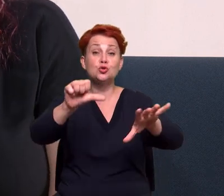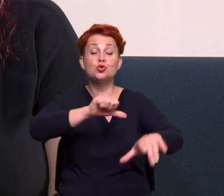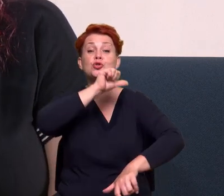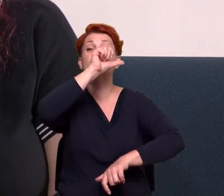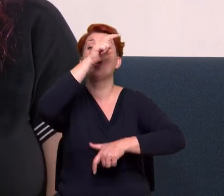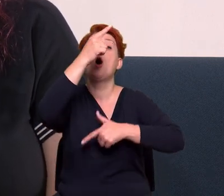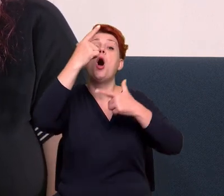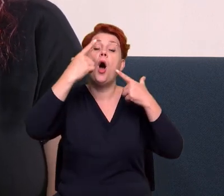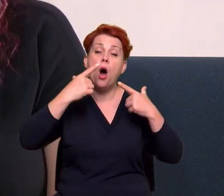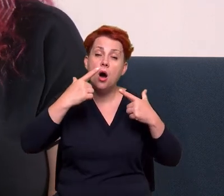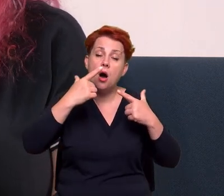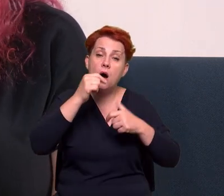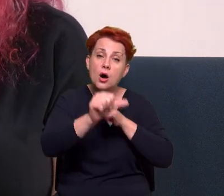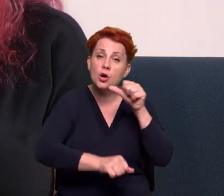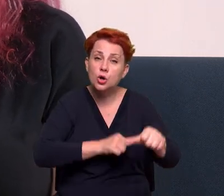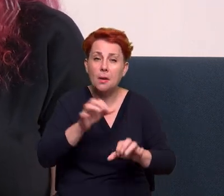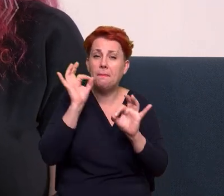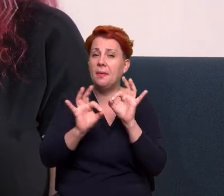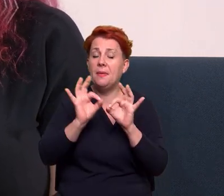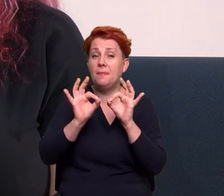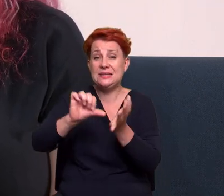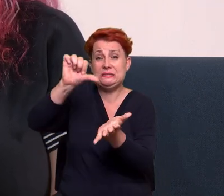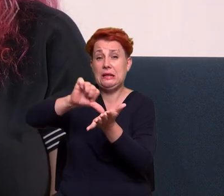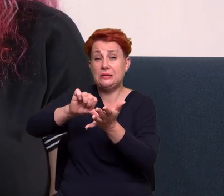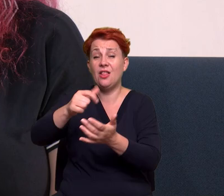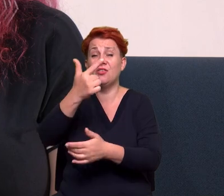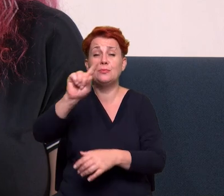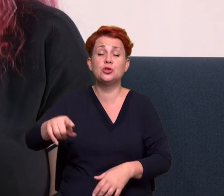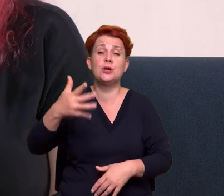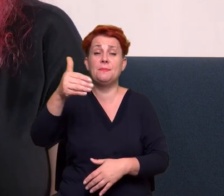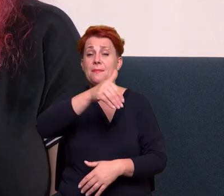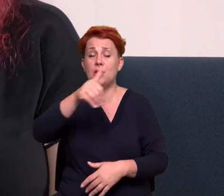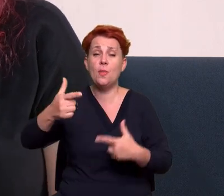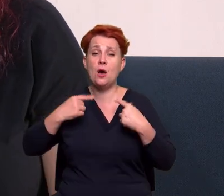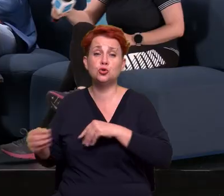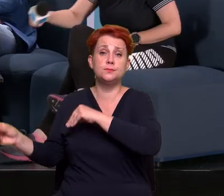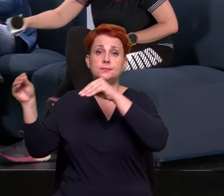Studiów Osadniczo-Przesiedleńczych szacuje, że z samej centrali przesiedla się 2,5 miliona osób.